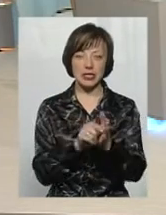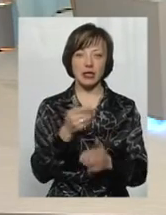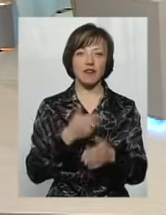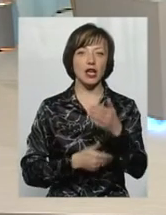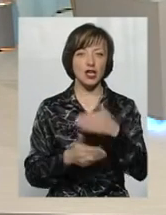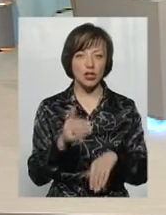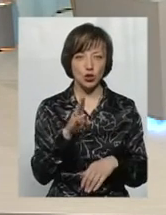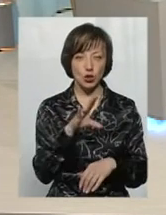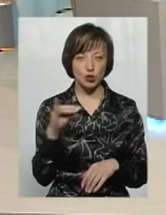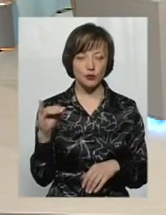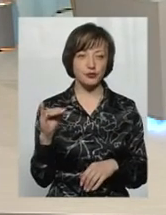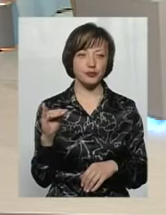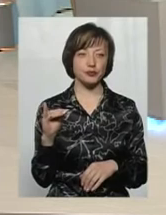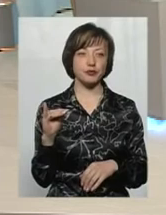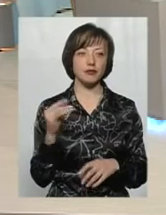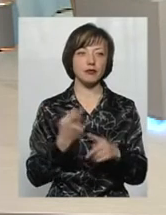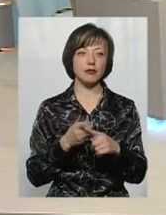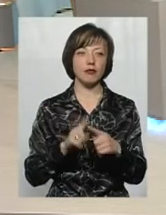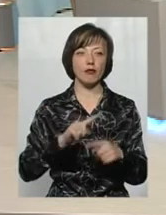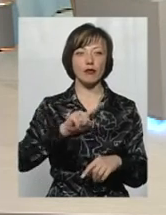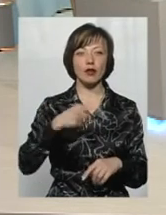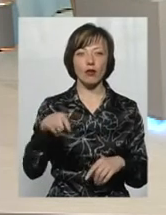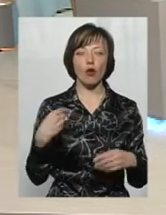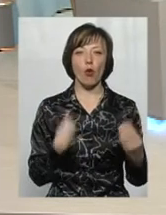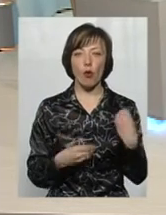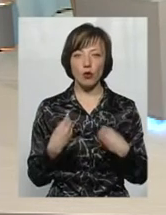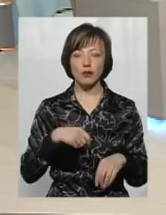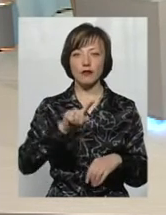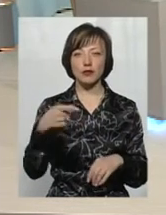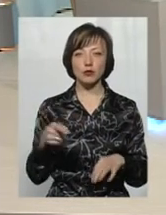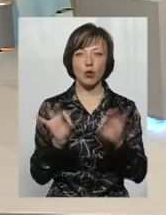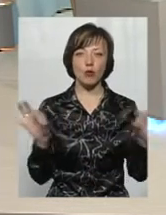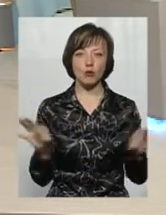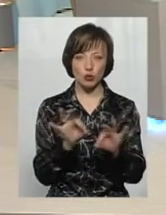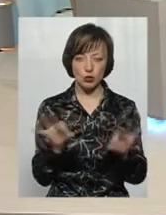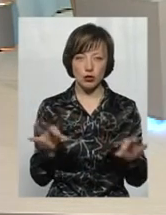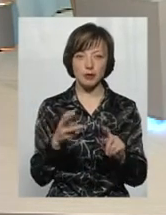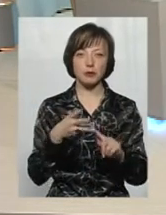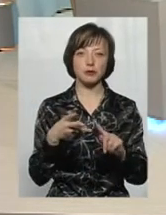фізичними можливостями. Це вимоги щодо одягу, вимоги щодо музики.